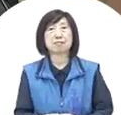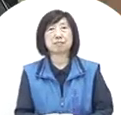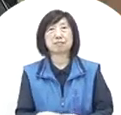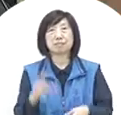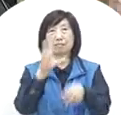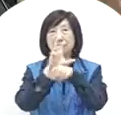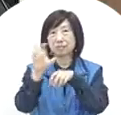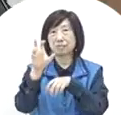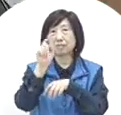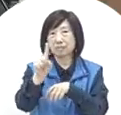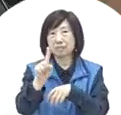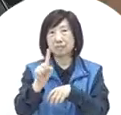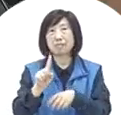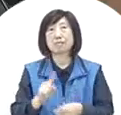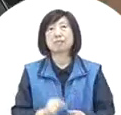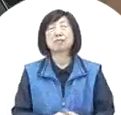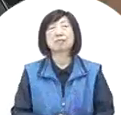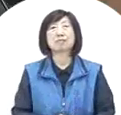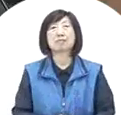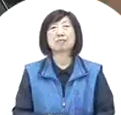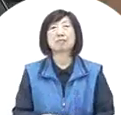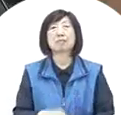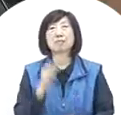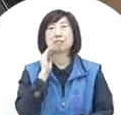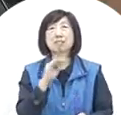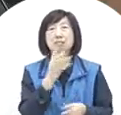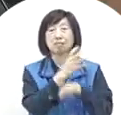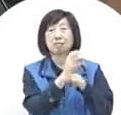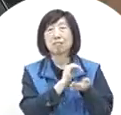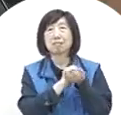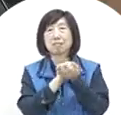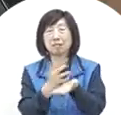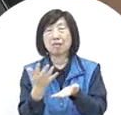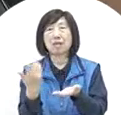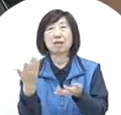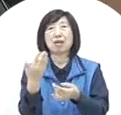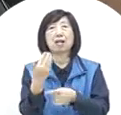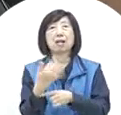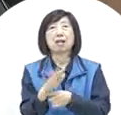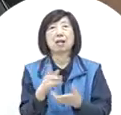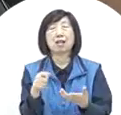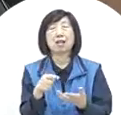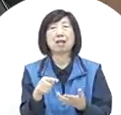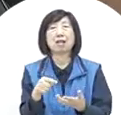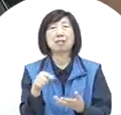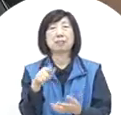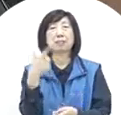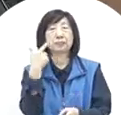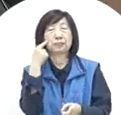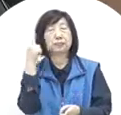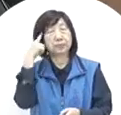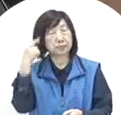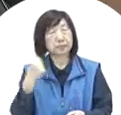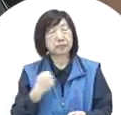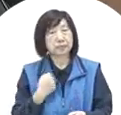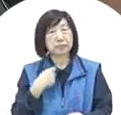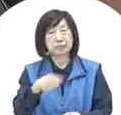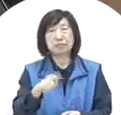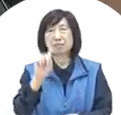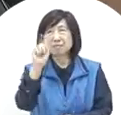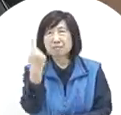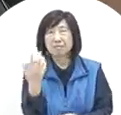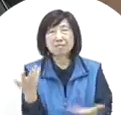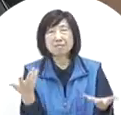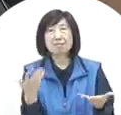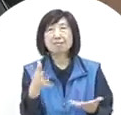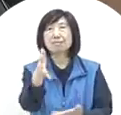81分钟。那送完恩恩最后一程之后，恩恩的爸爸他想要知道真相，他想要知道是